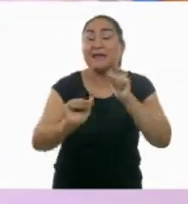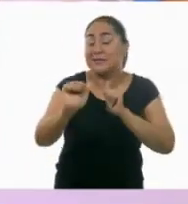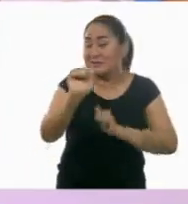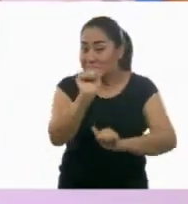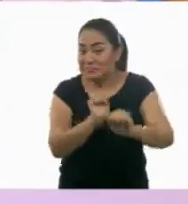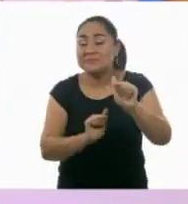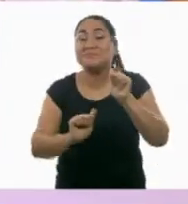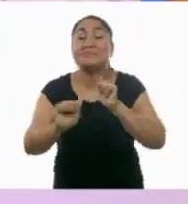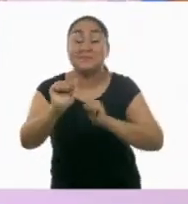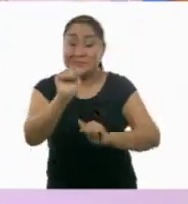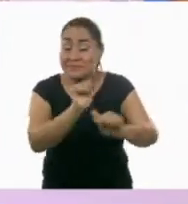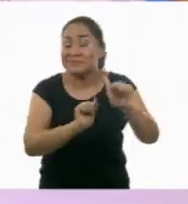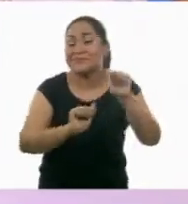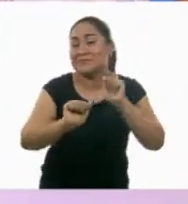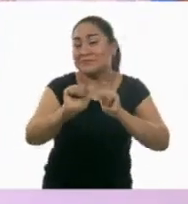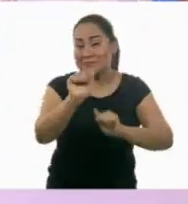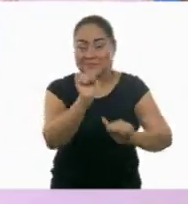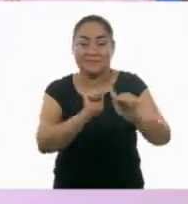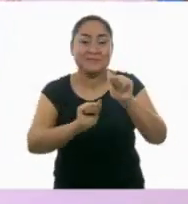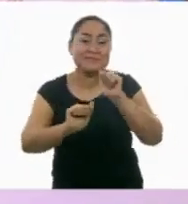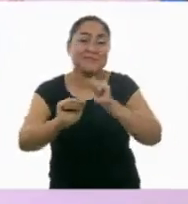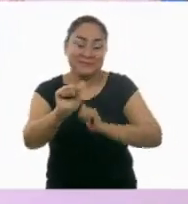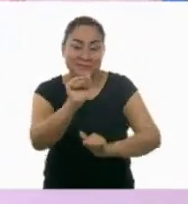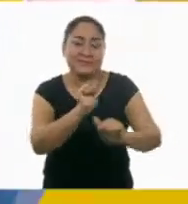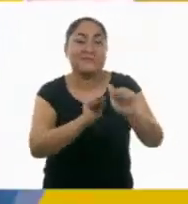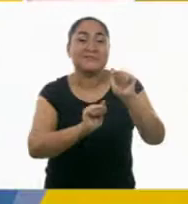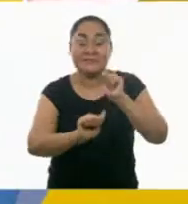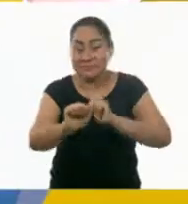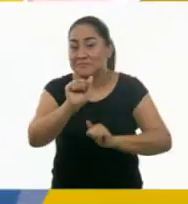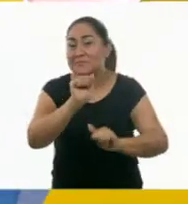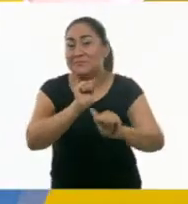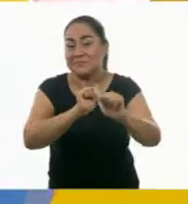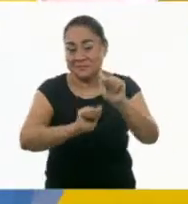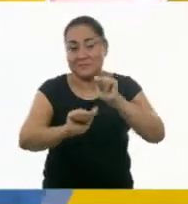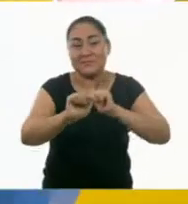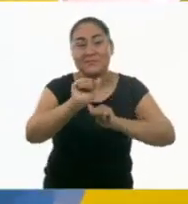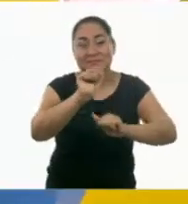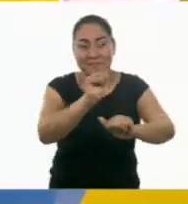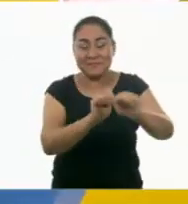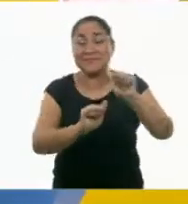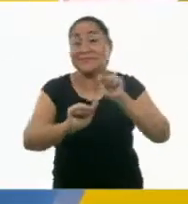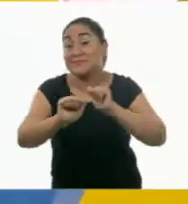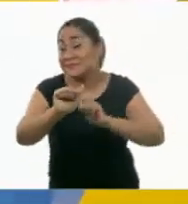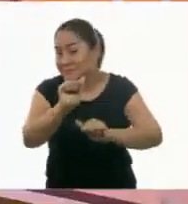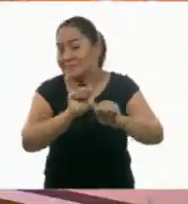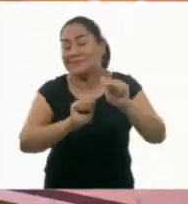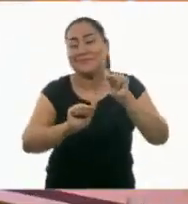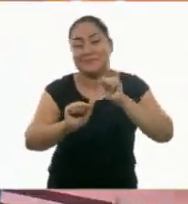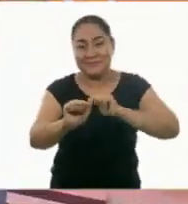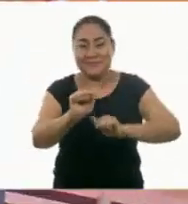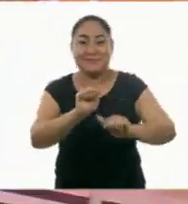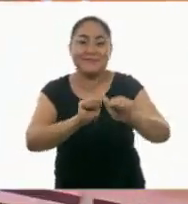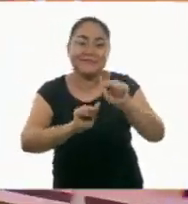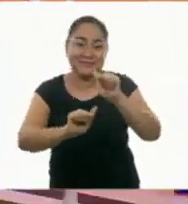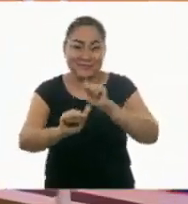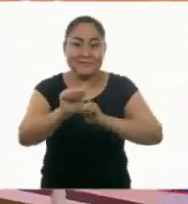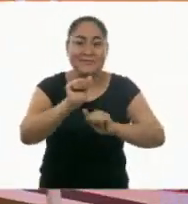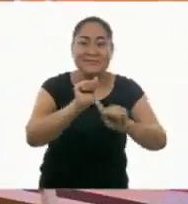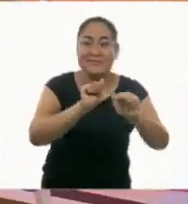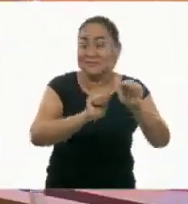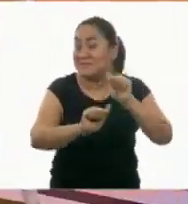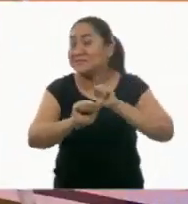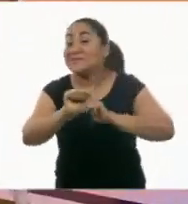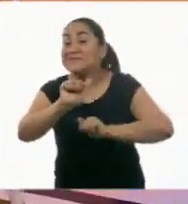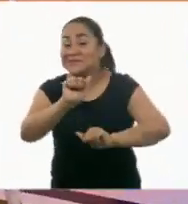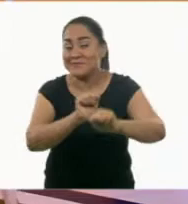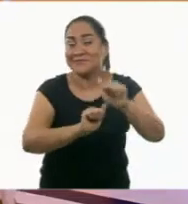a a a a a a a a a a a a a a a a a a a a a a a a